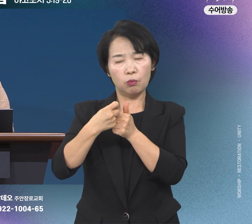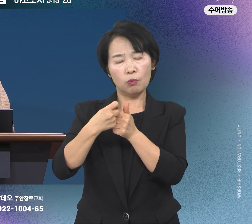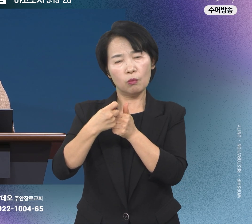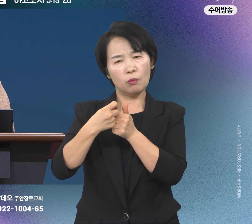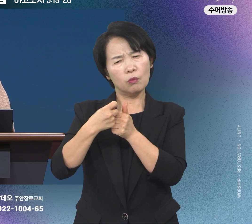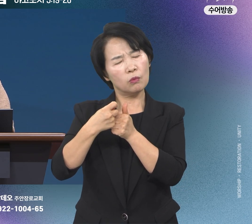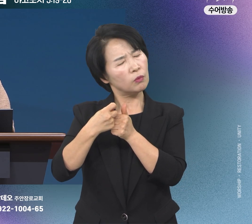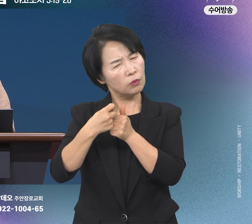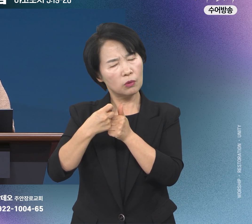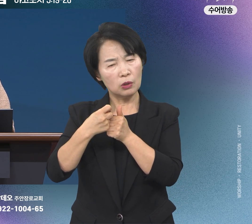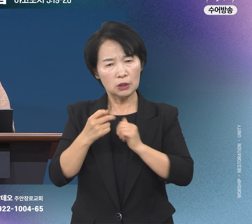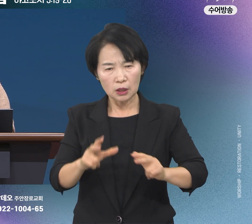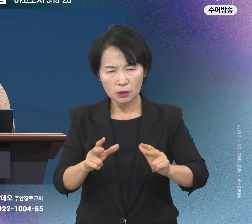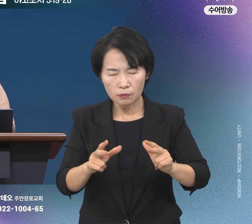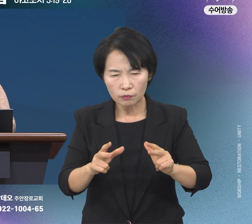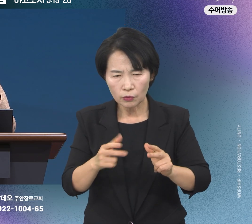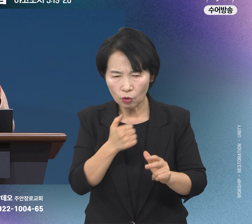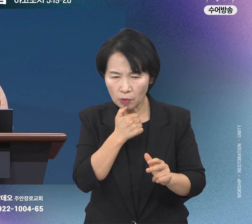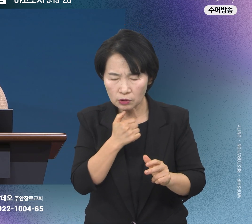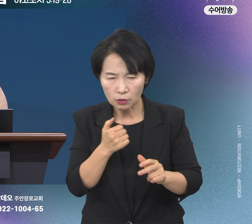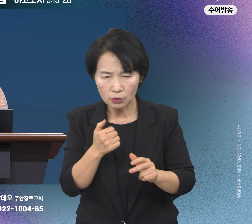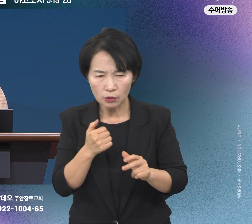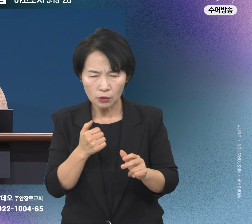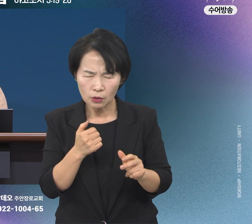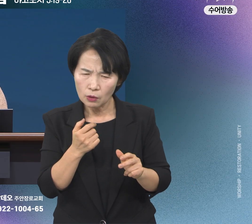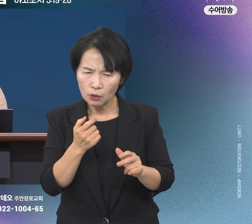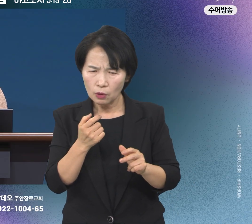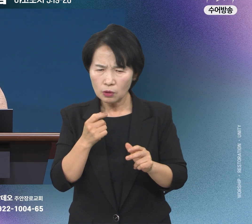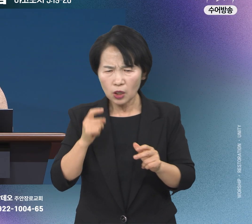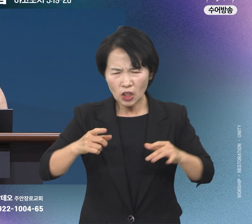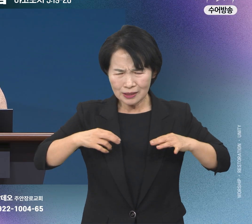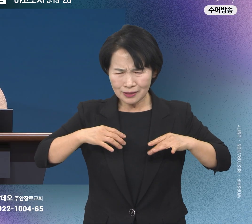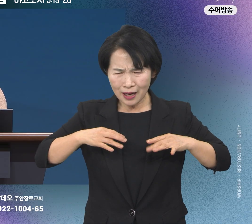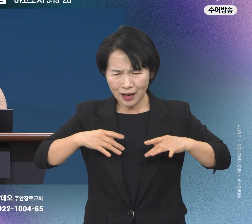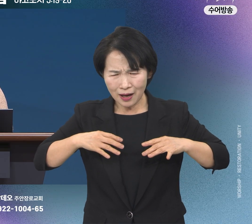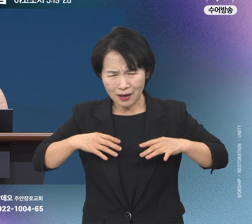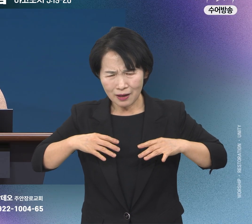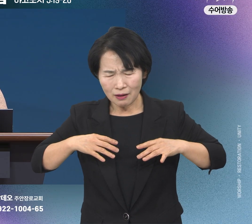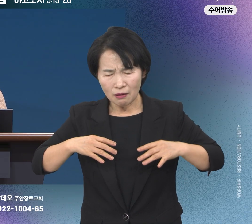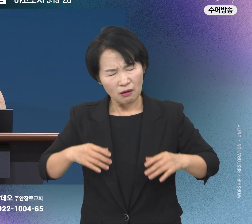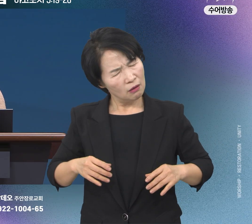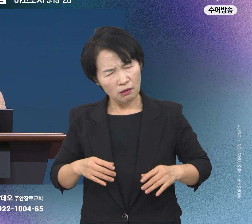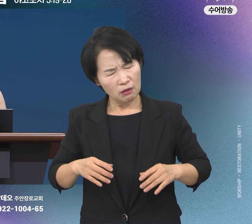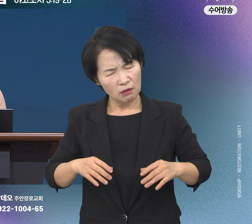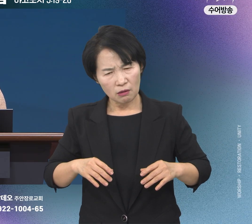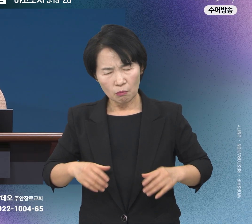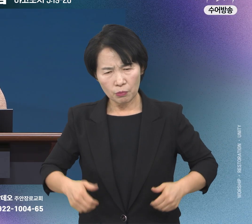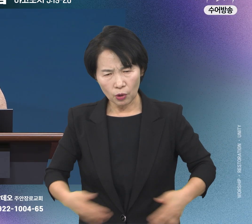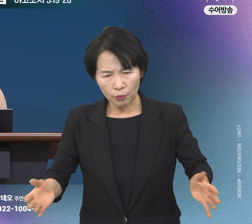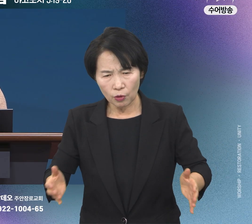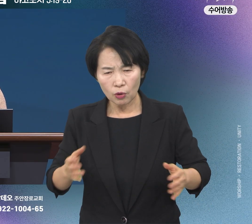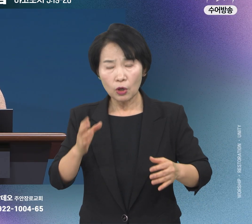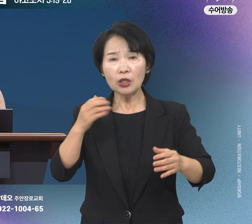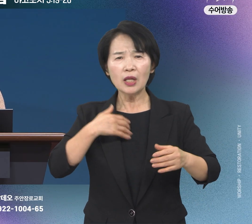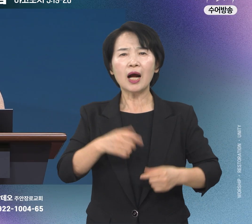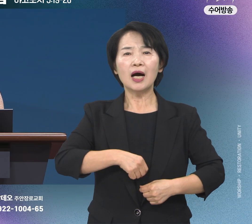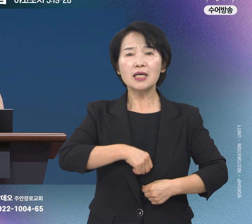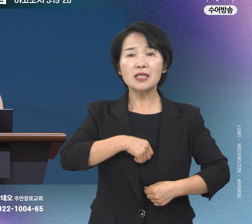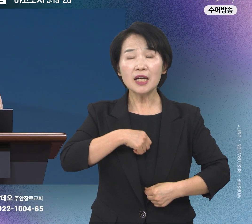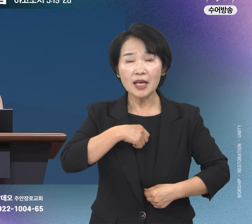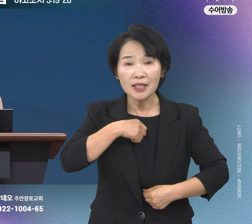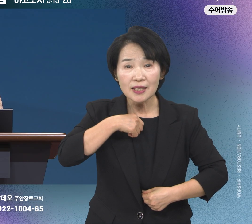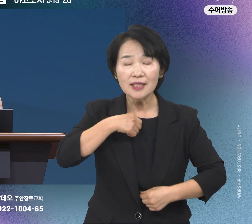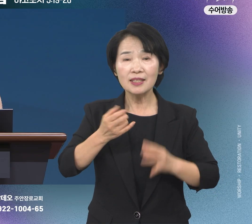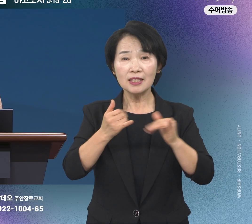제가 본 이 성경은 그런 것은 자랑이고 오직 내가 의인이 되는 방법은